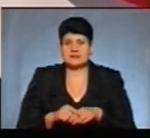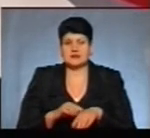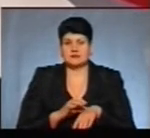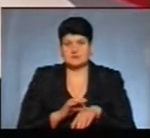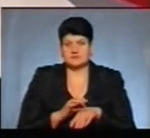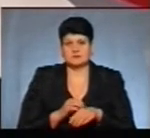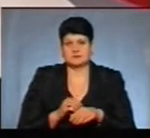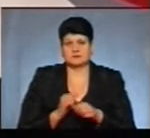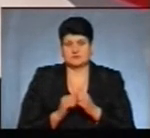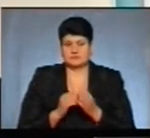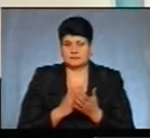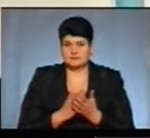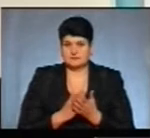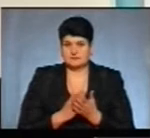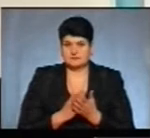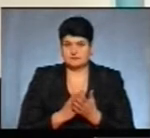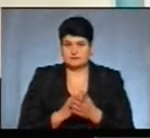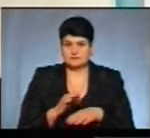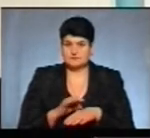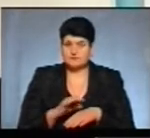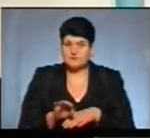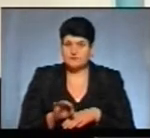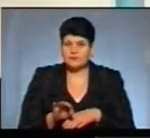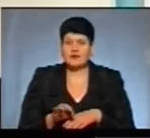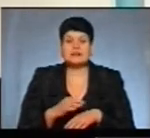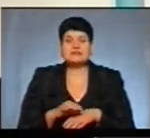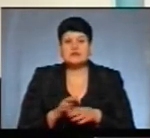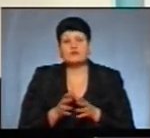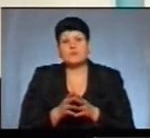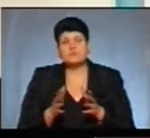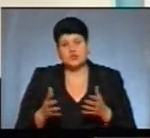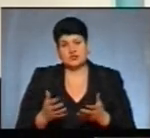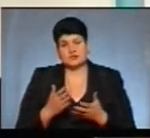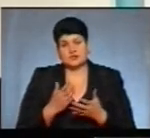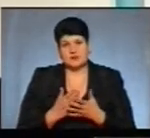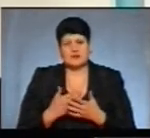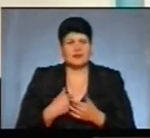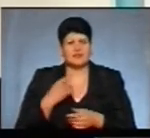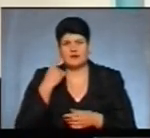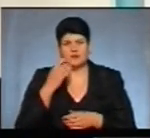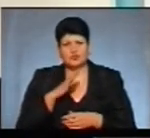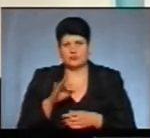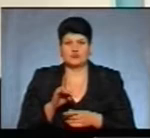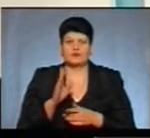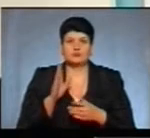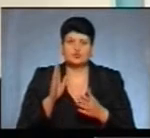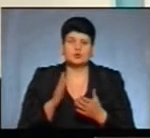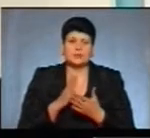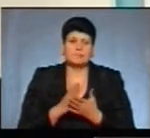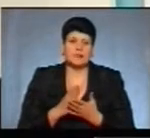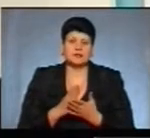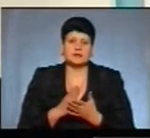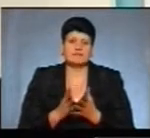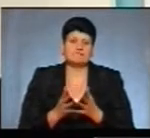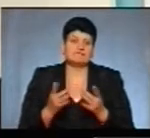насильства. Ну, насильство найбільш поширене, це, я не думаю, що воно буде десь мати